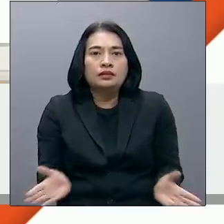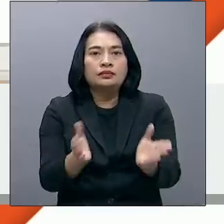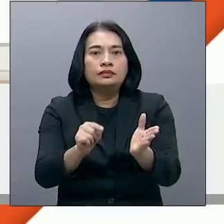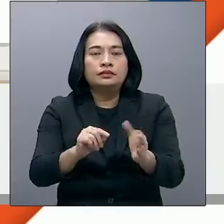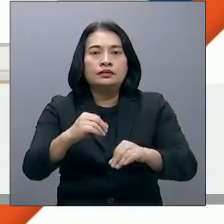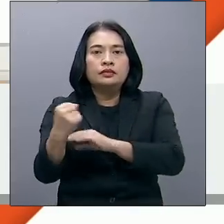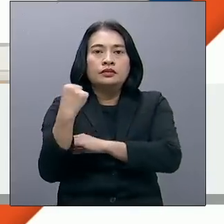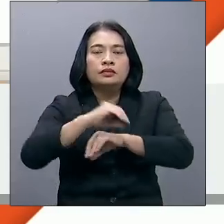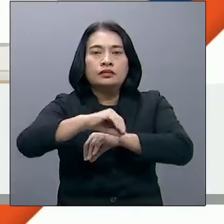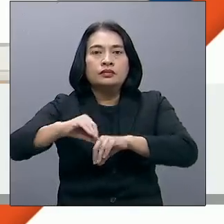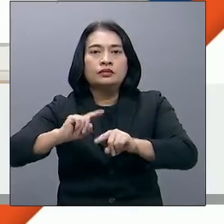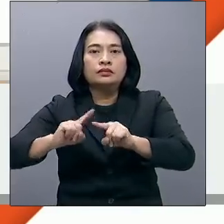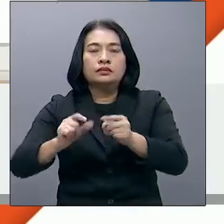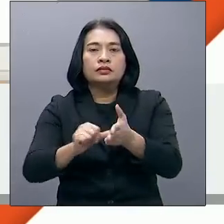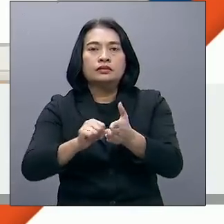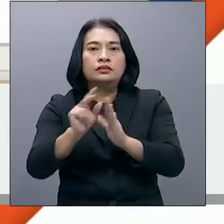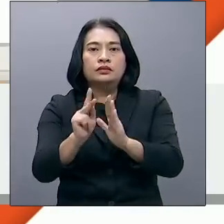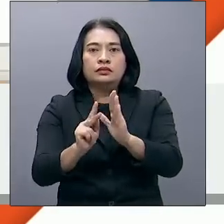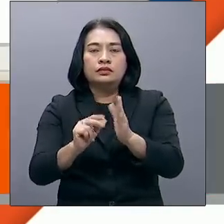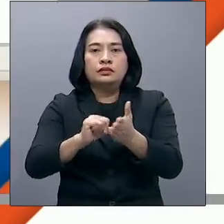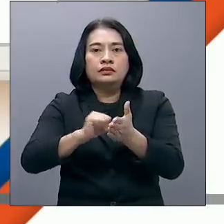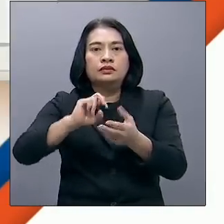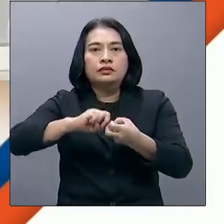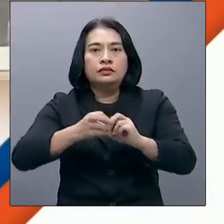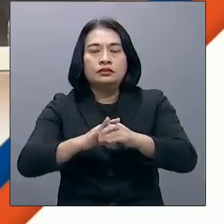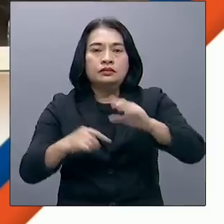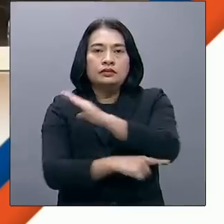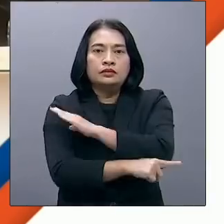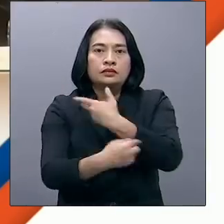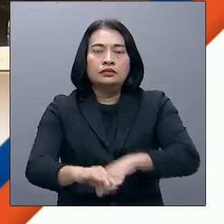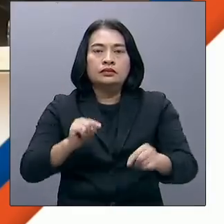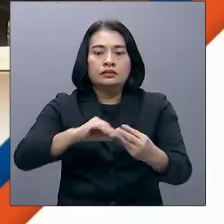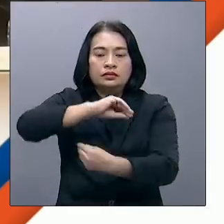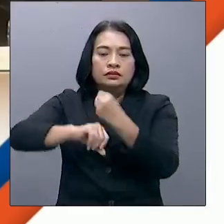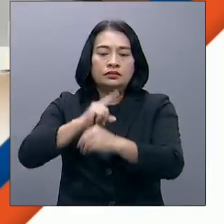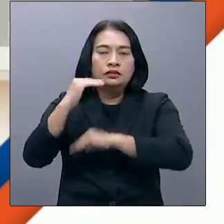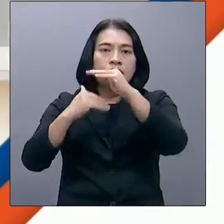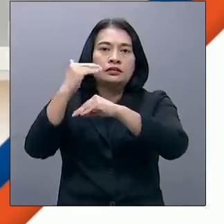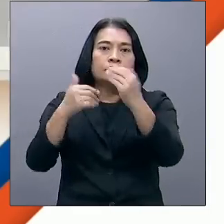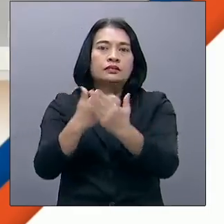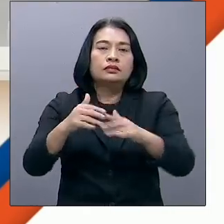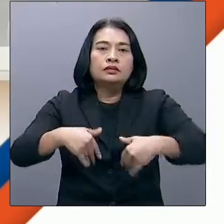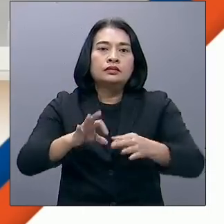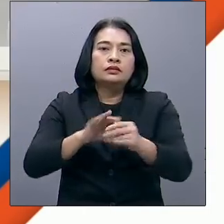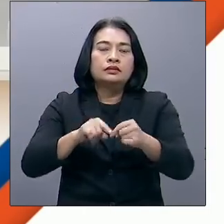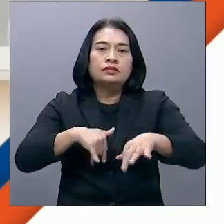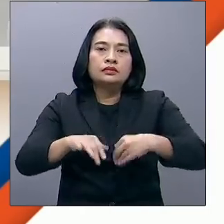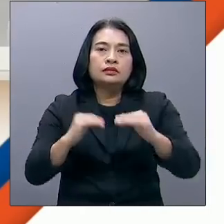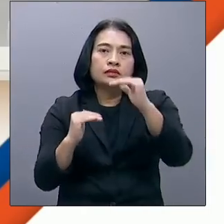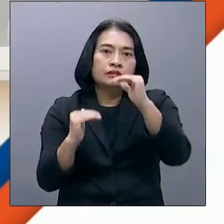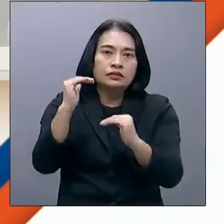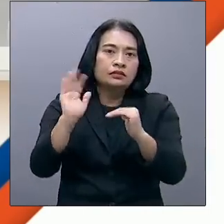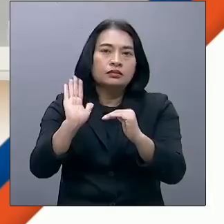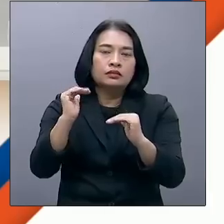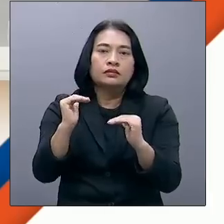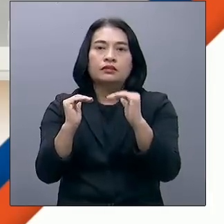ระจายอำนาจการแก้ไขปัญหาการทุจริตคอร์รัปชันการฟื้นฟูเศรษฐกิจเพิ่มรายได้ประชาชนลดความเหลื่อมล้ำการ